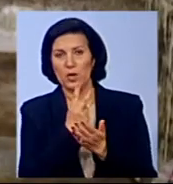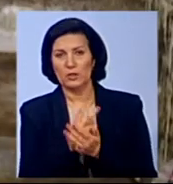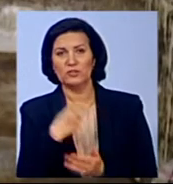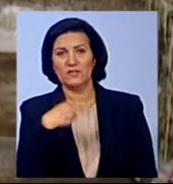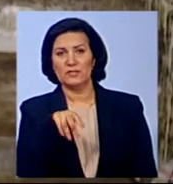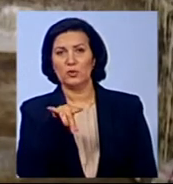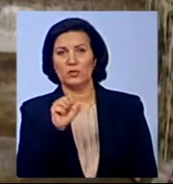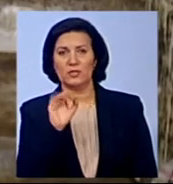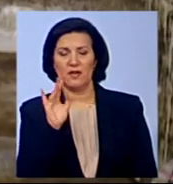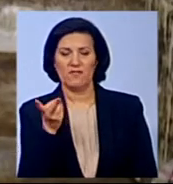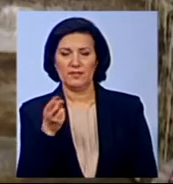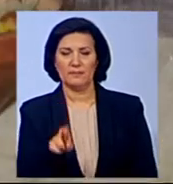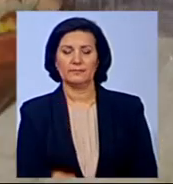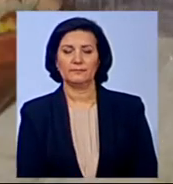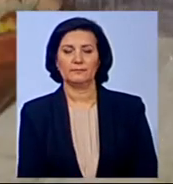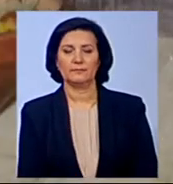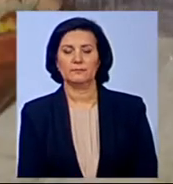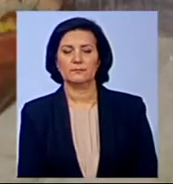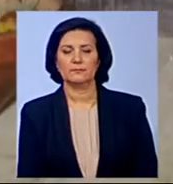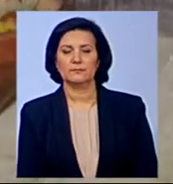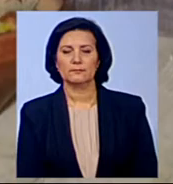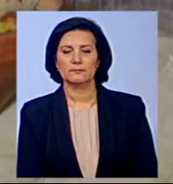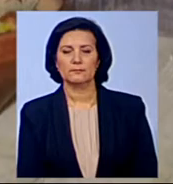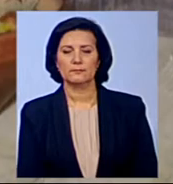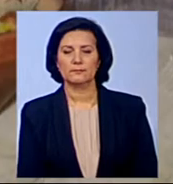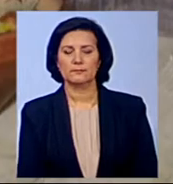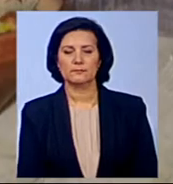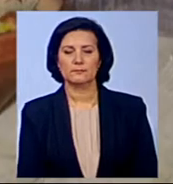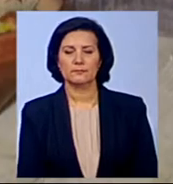20 травня. Дмитро Грінченко, Василь Скрипка, Роман Кочержук. Новини на Першому.